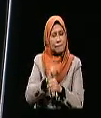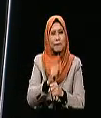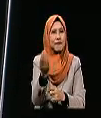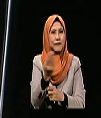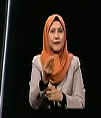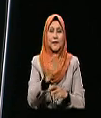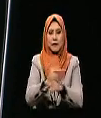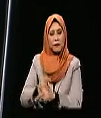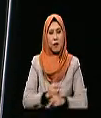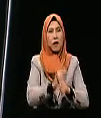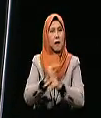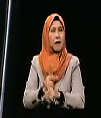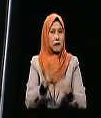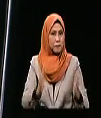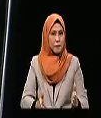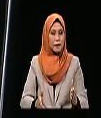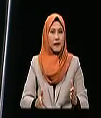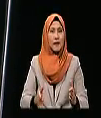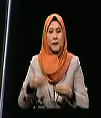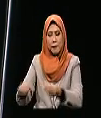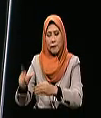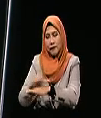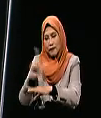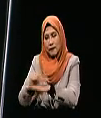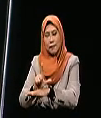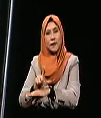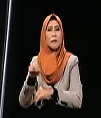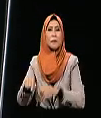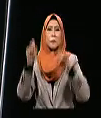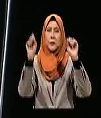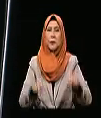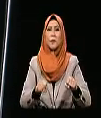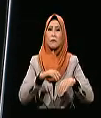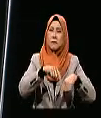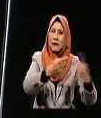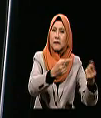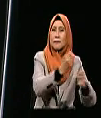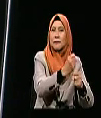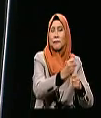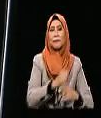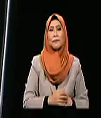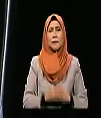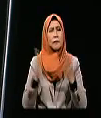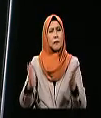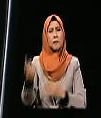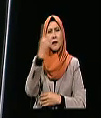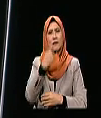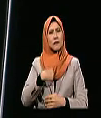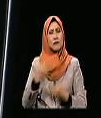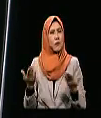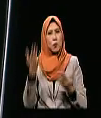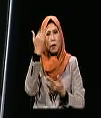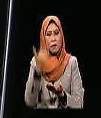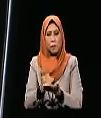sebagai security guard dan sebagainya, tapi dia mereka dibagi latihan dan mereka boleh bekerja. Dia orang tanya kepada saya, kenapa masih